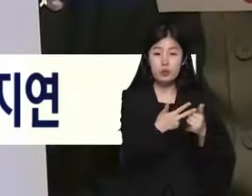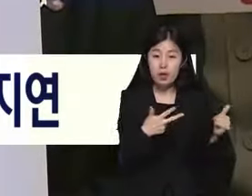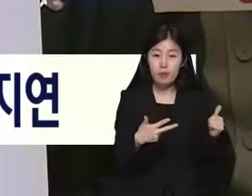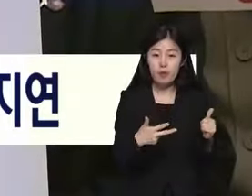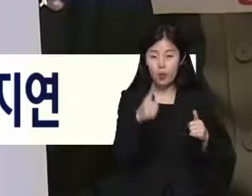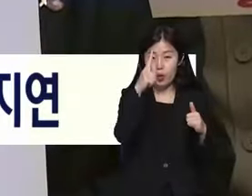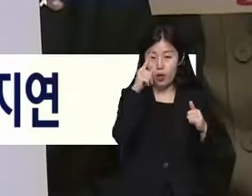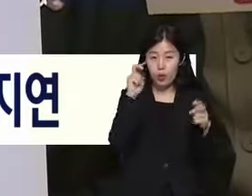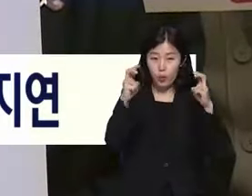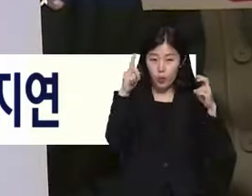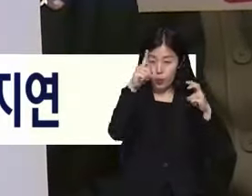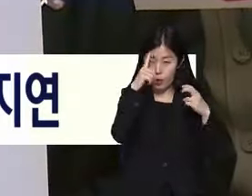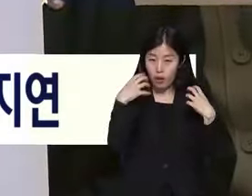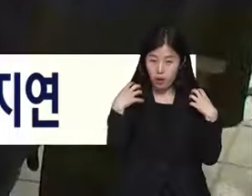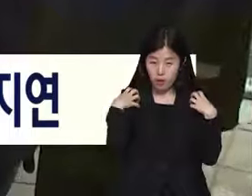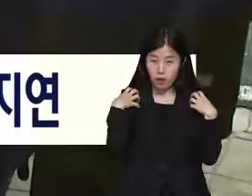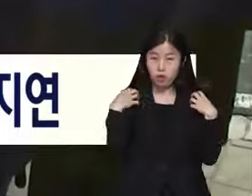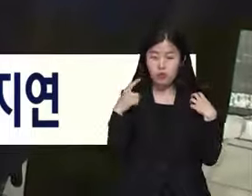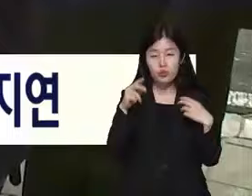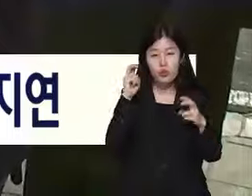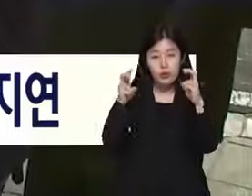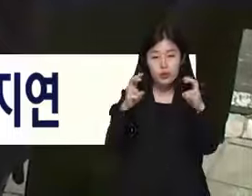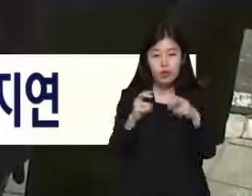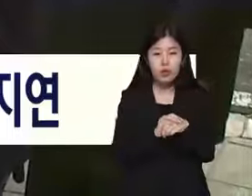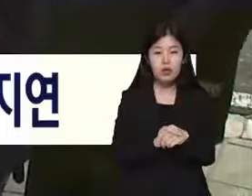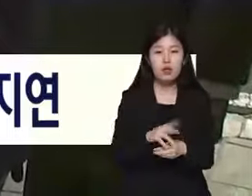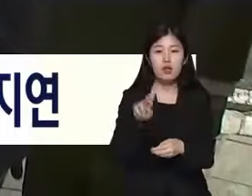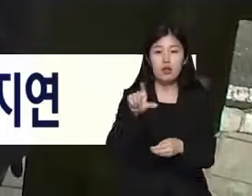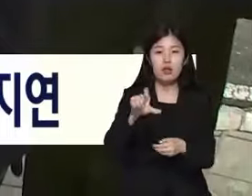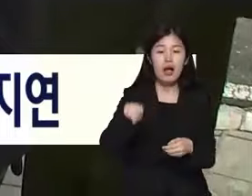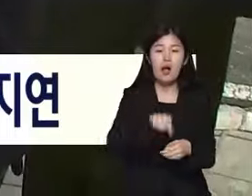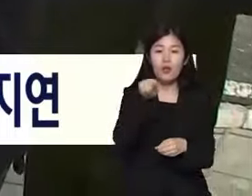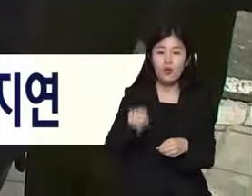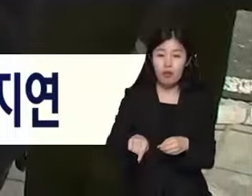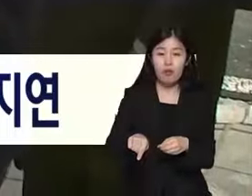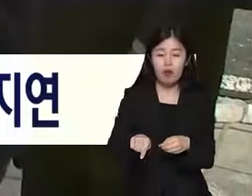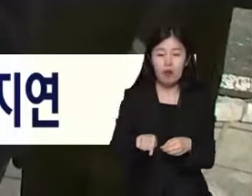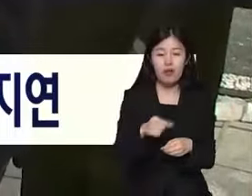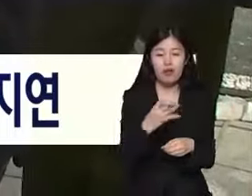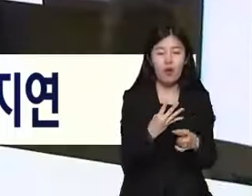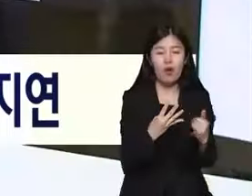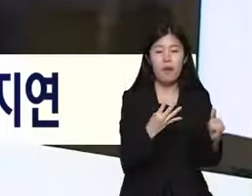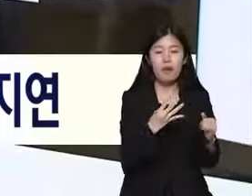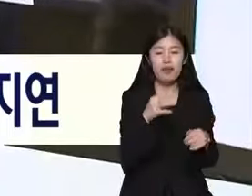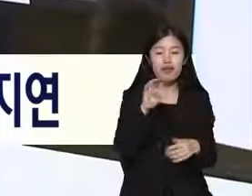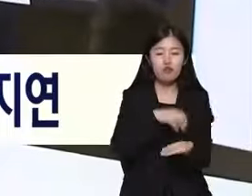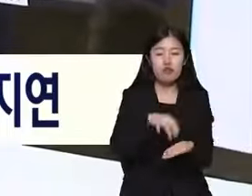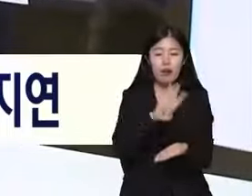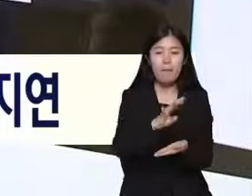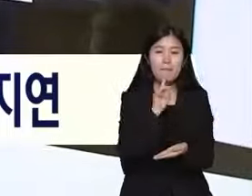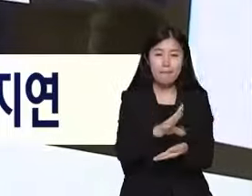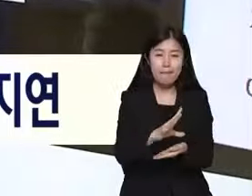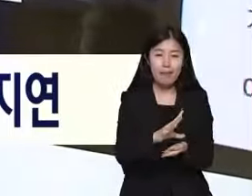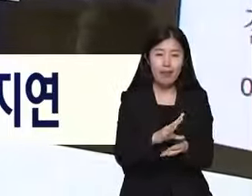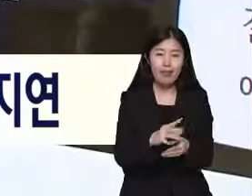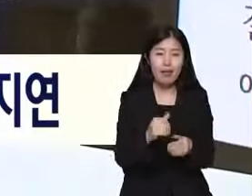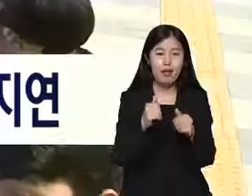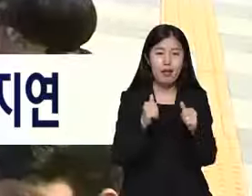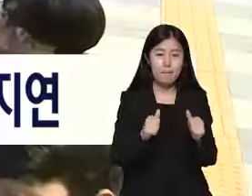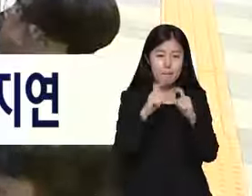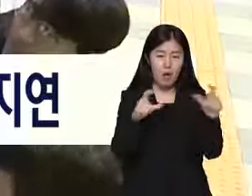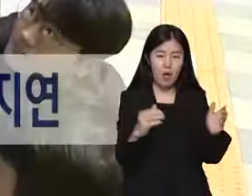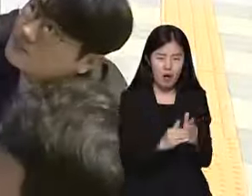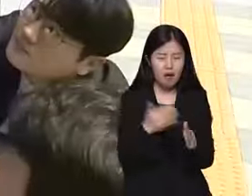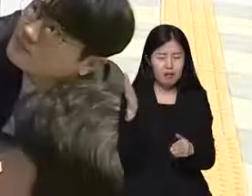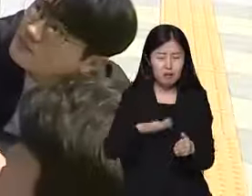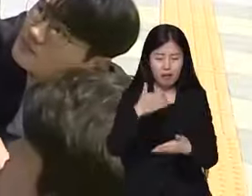11곳을 상대로 15건의 소송을 제기했습니다. 이 중 4건만 1심 선고가 났고 나머지 소송 11건은 모두 지연되고